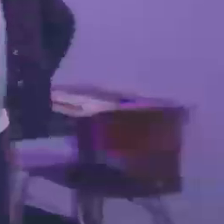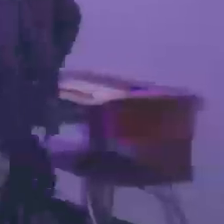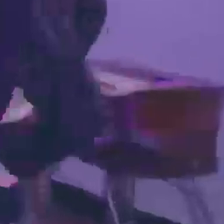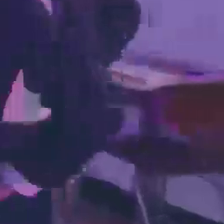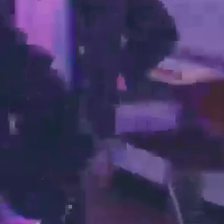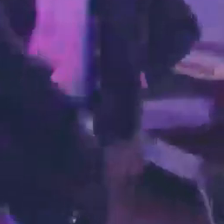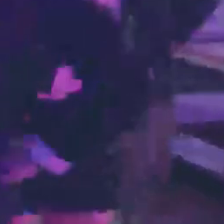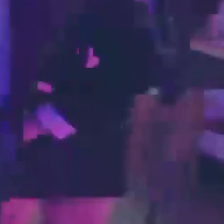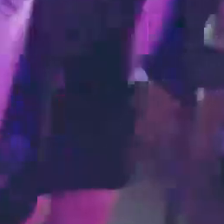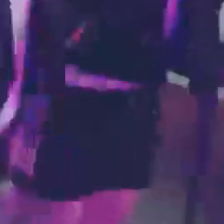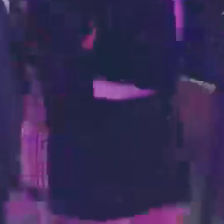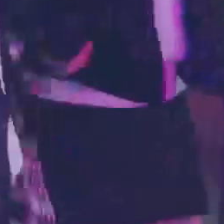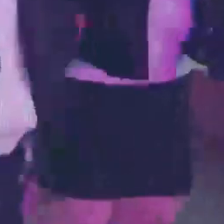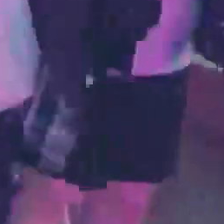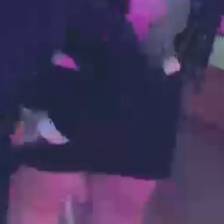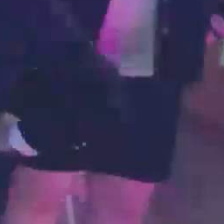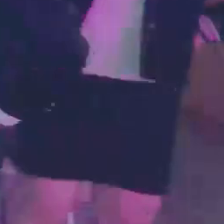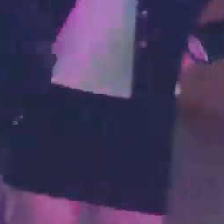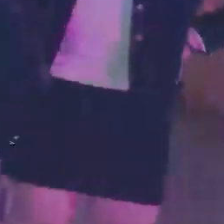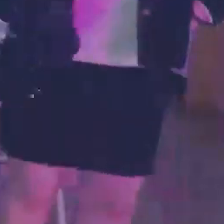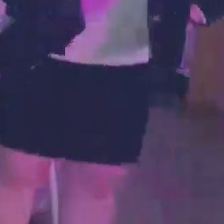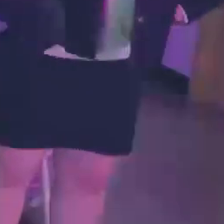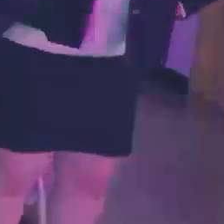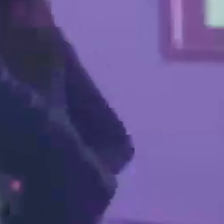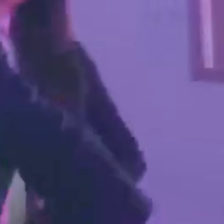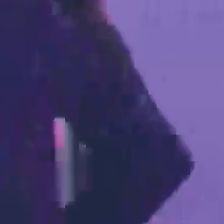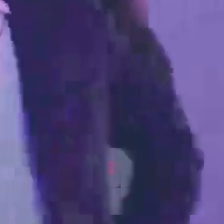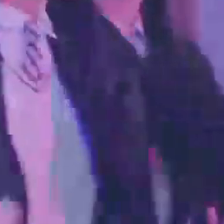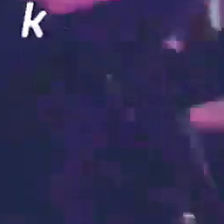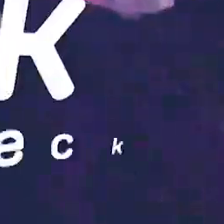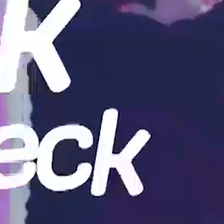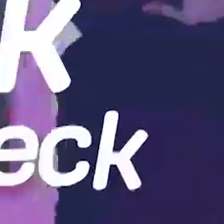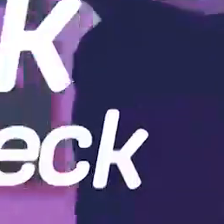정책 공약 공약 보고서 투표하세